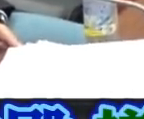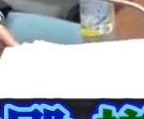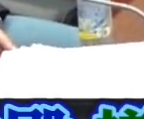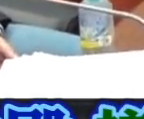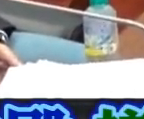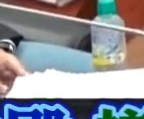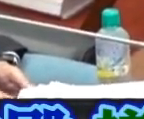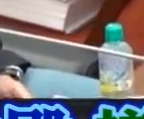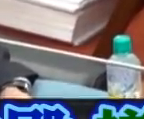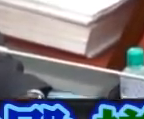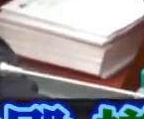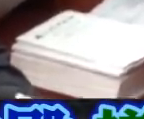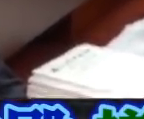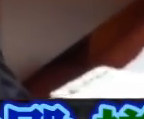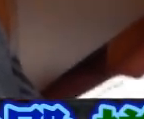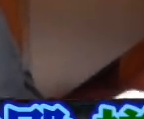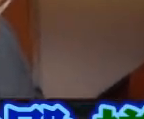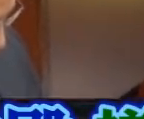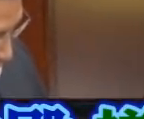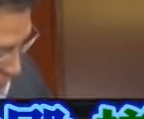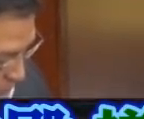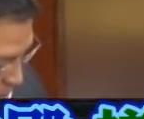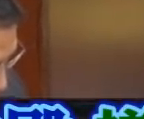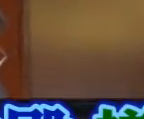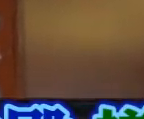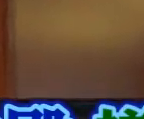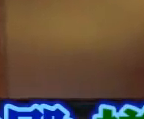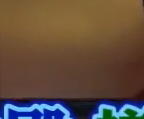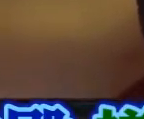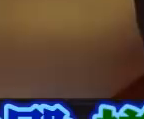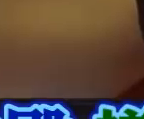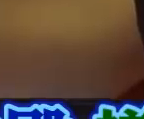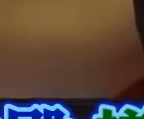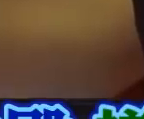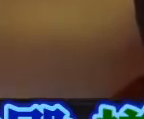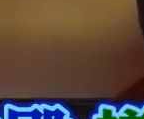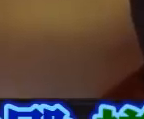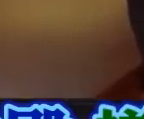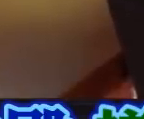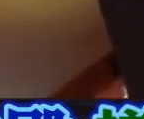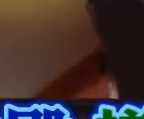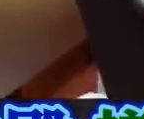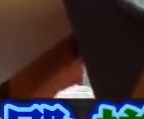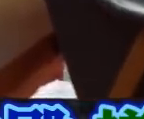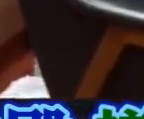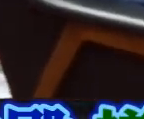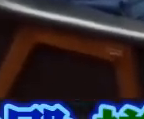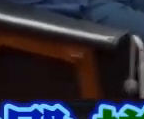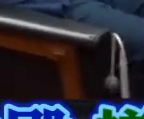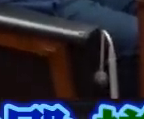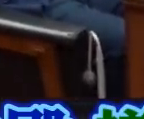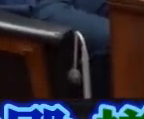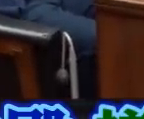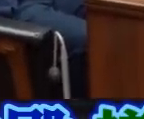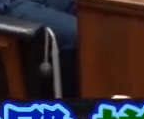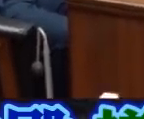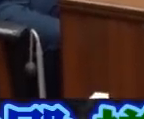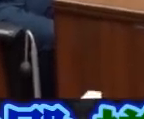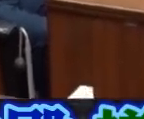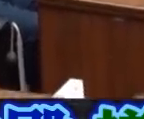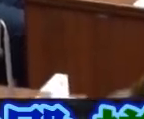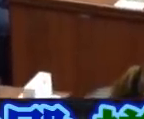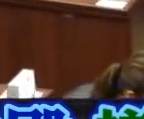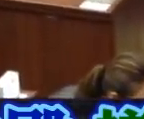问题，这三十八七对吧？公共的 不是，为什么不回答呢？ 对啊，市长靠了，我们在。 对啊，我就觉得我认为 三十八七，三十